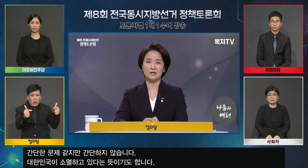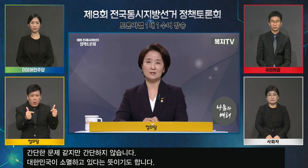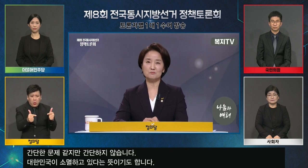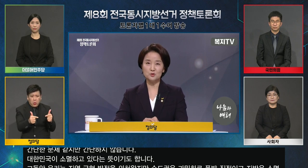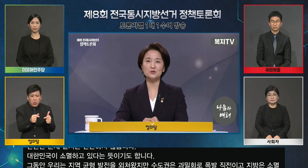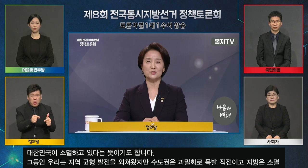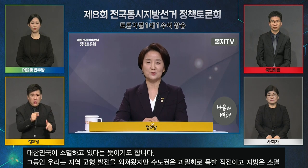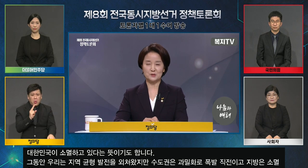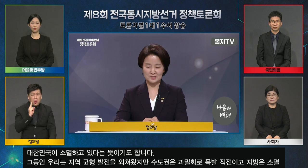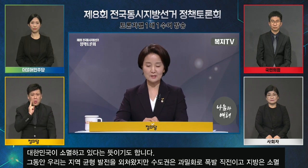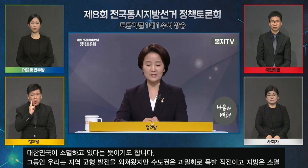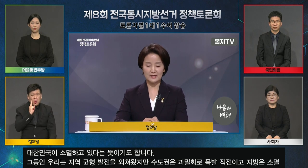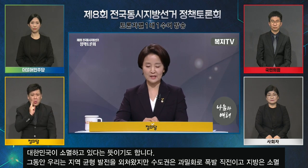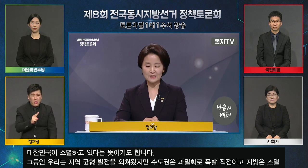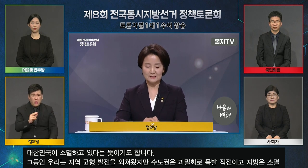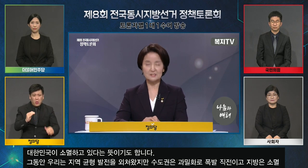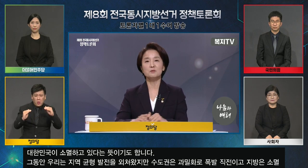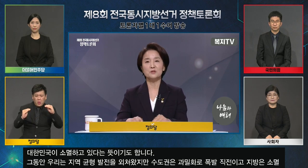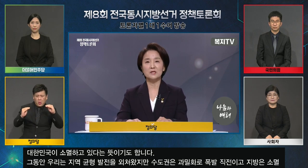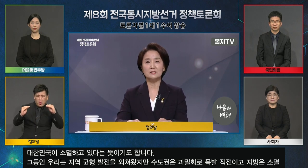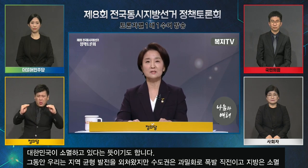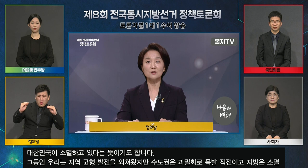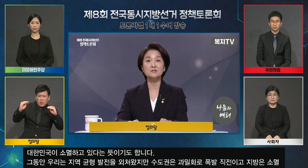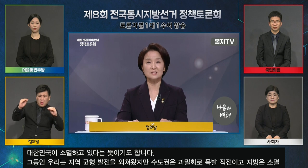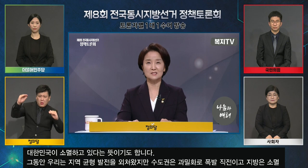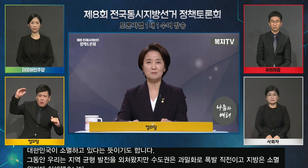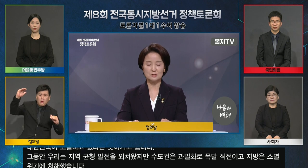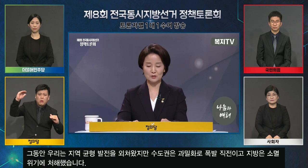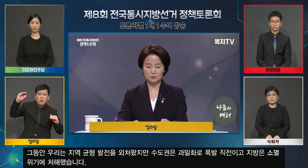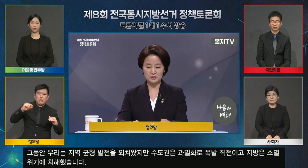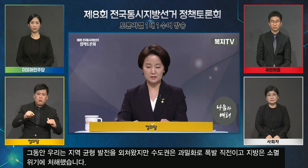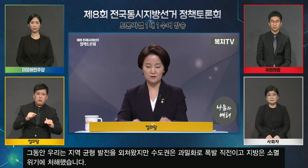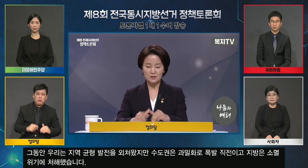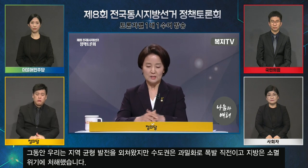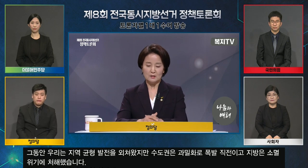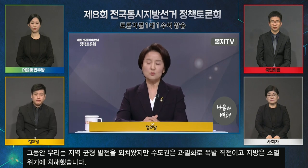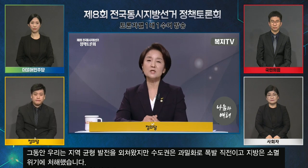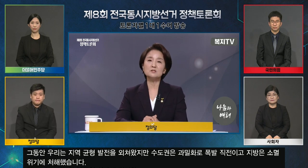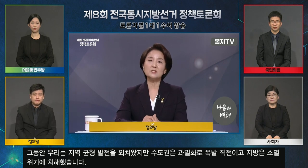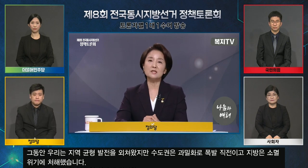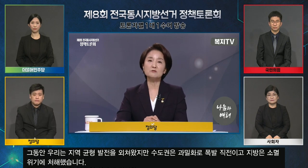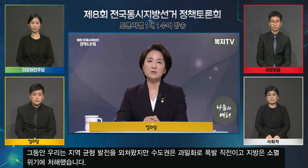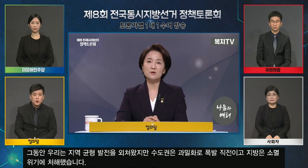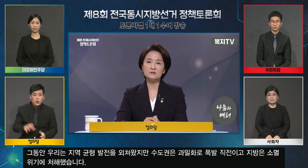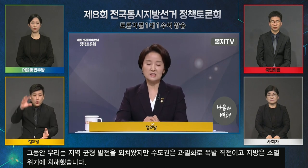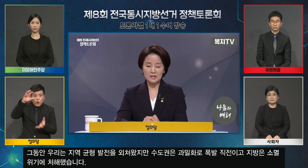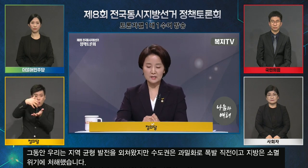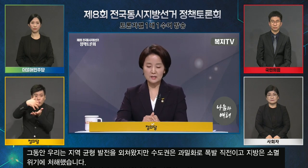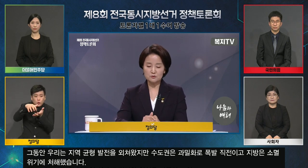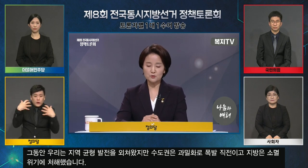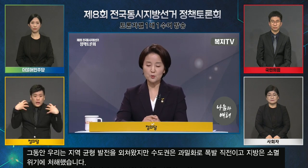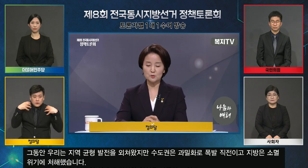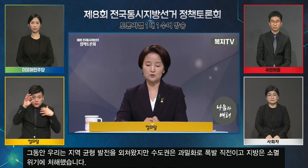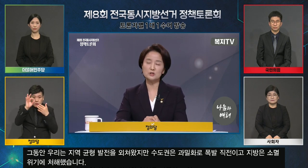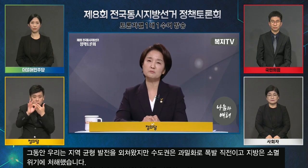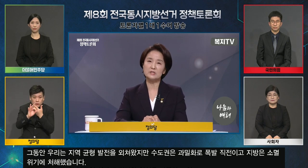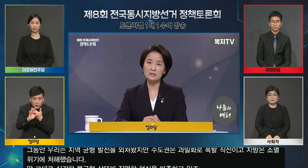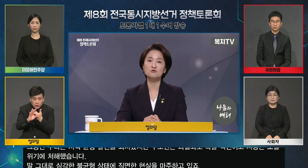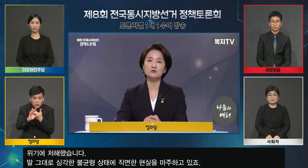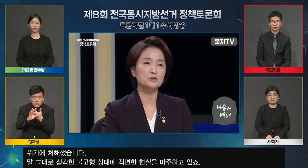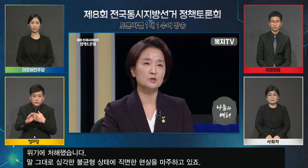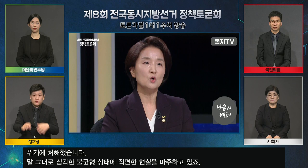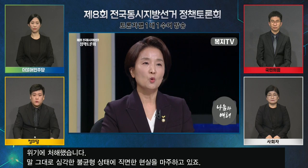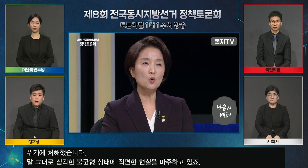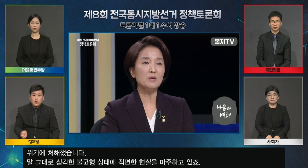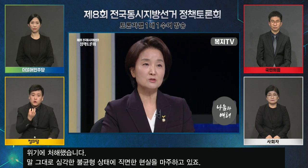심각한 불균형 상태에 직면한 현실을 마주하고 있죠. 통계청에 따르면 지난해 수도권 유입